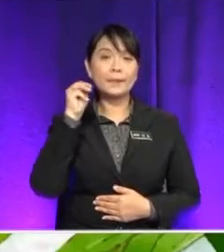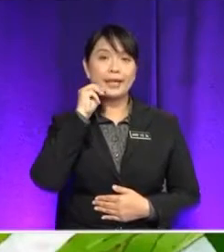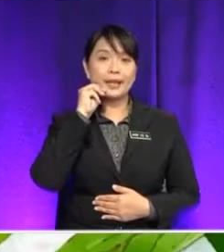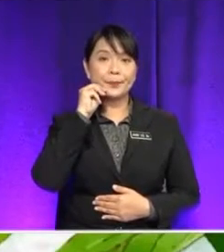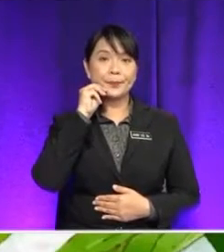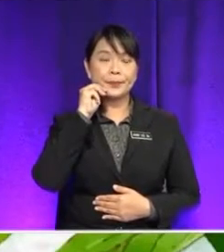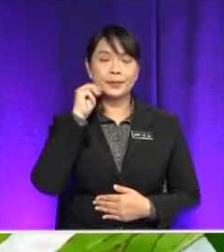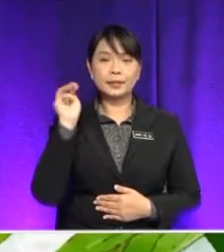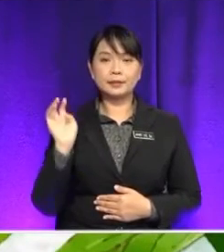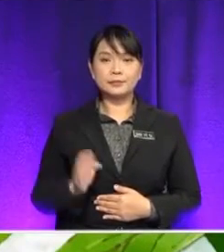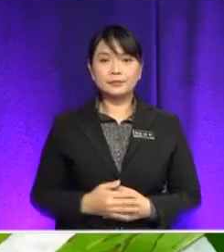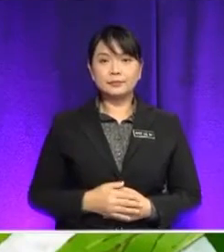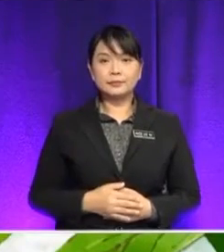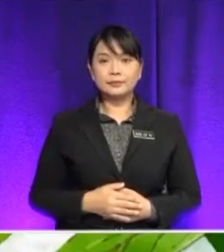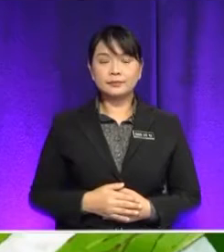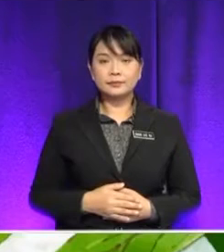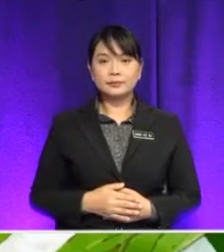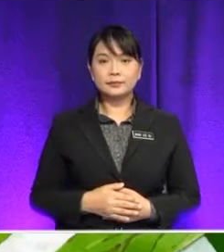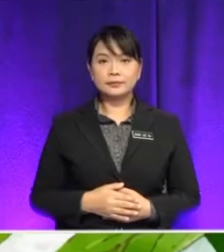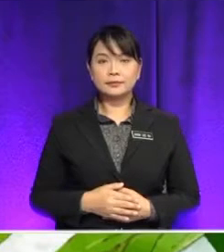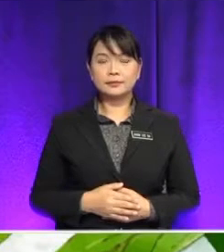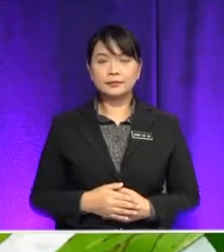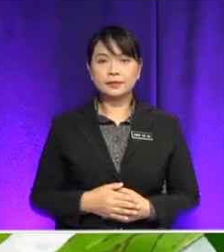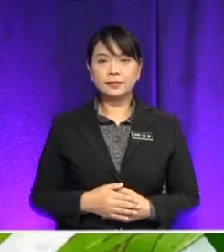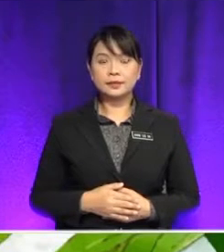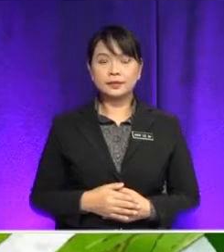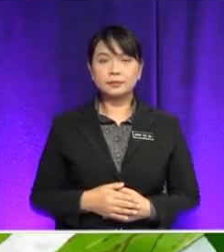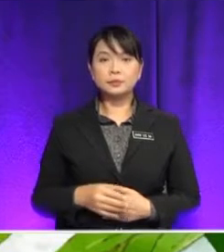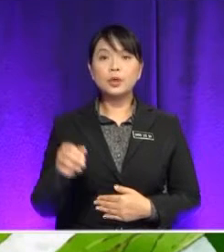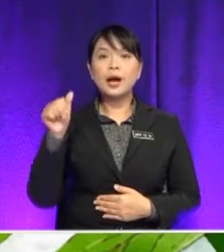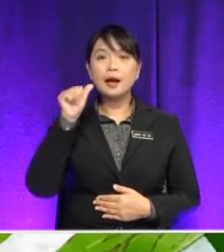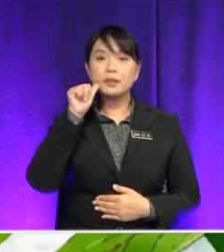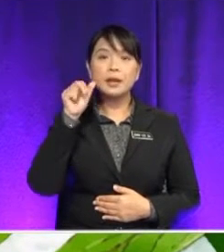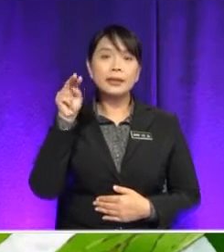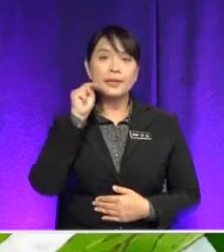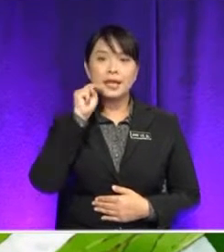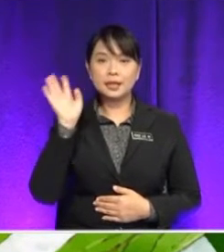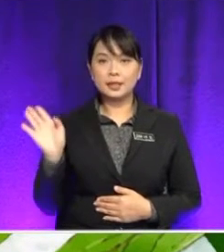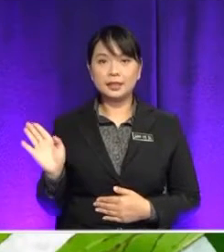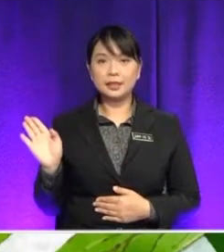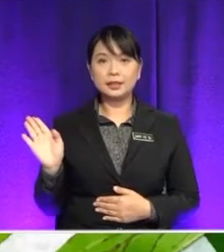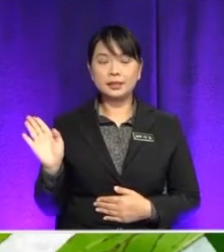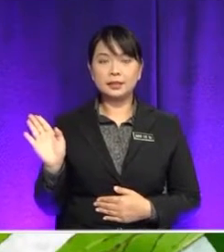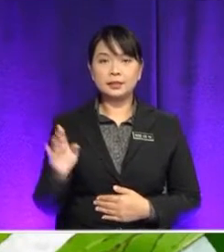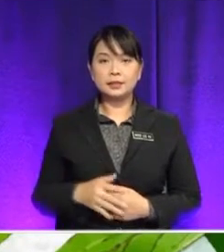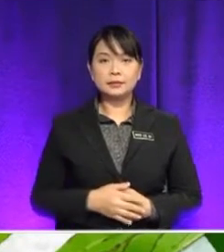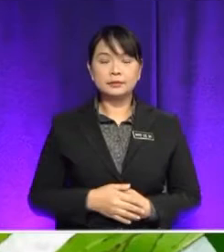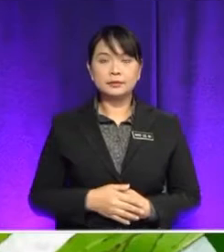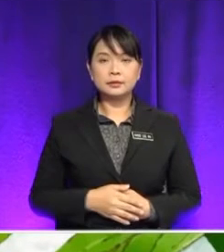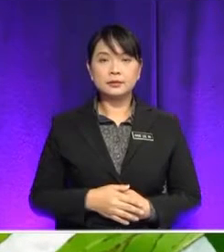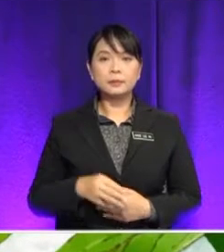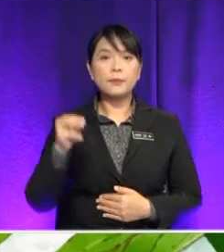tambay Yang kedua kita the amnah Nabila Nabila oke yang ketiga kita aduk